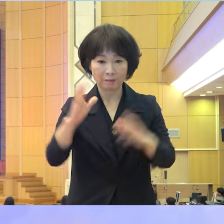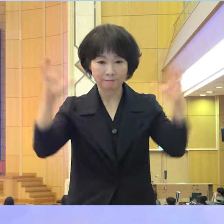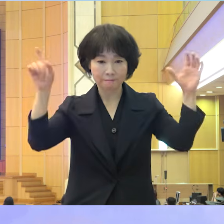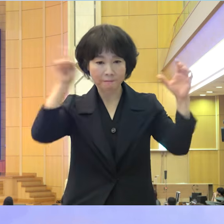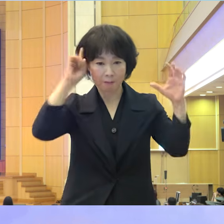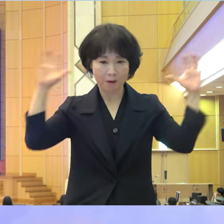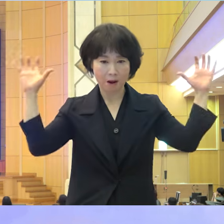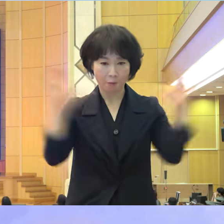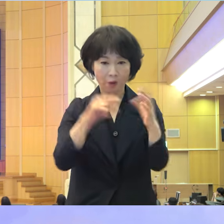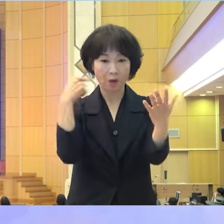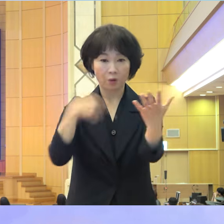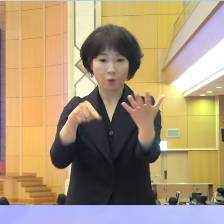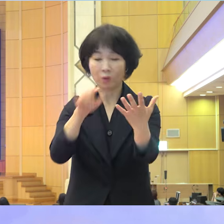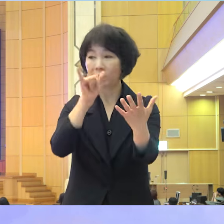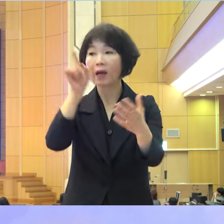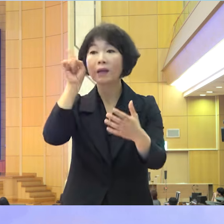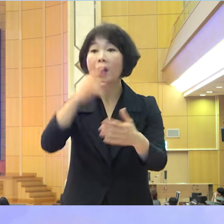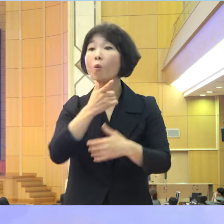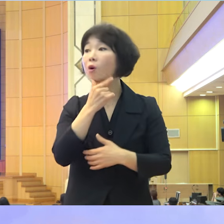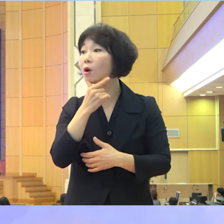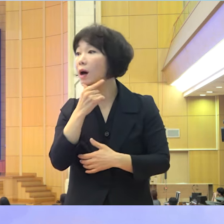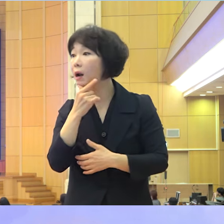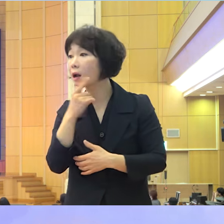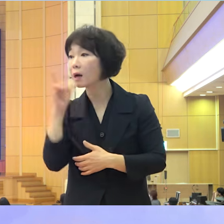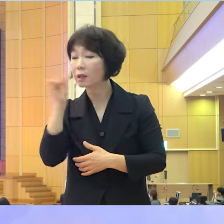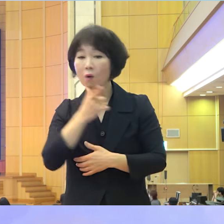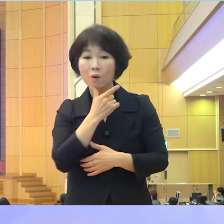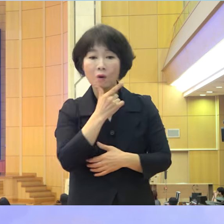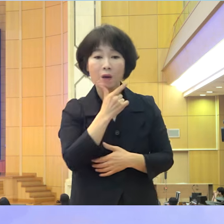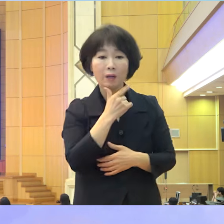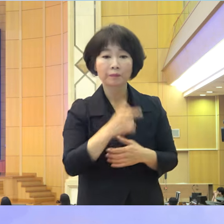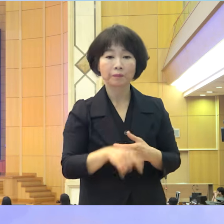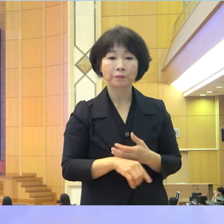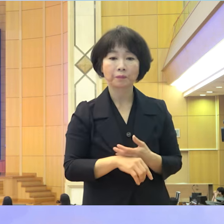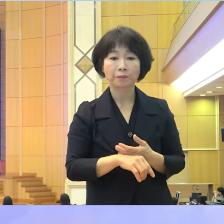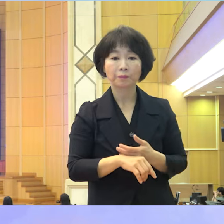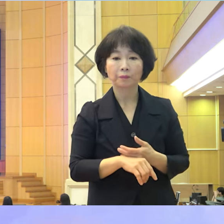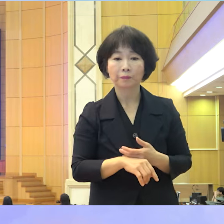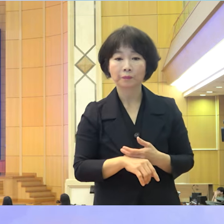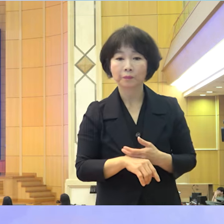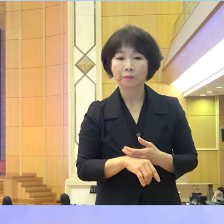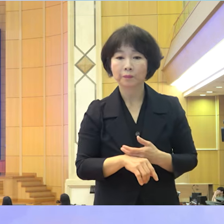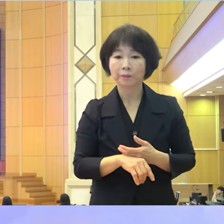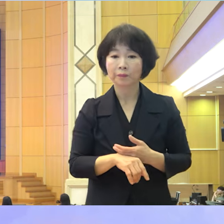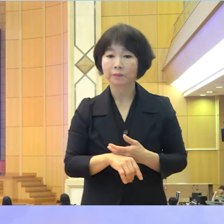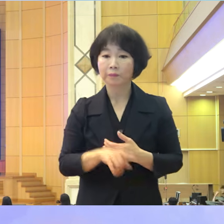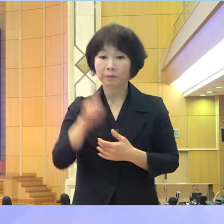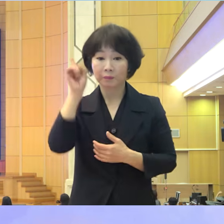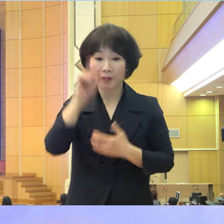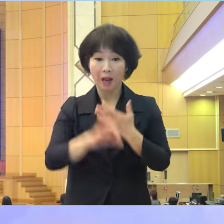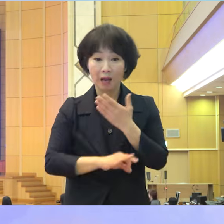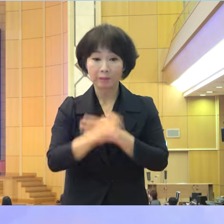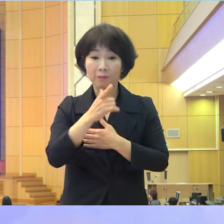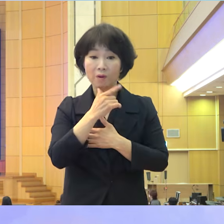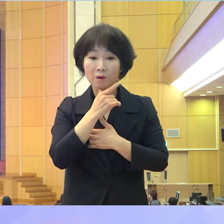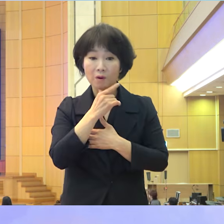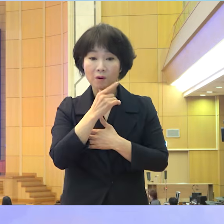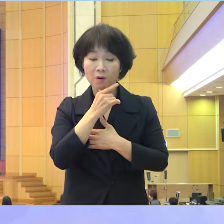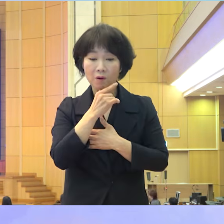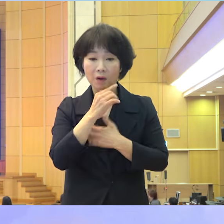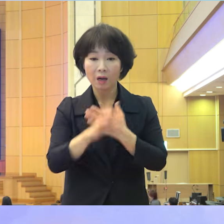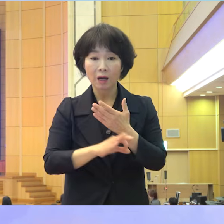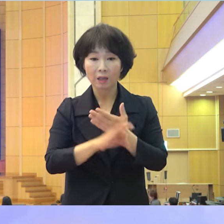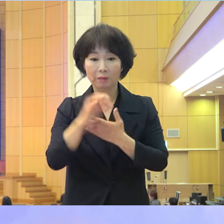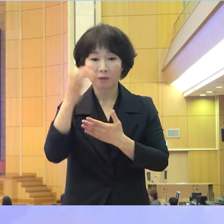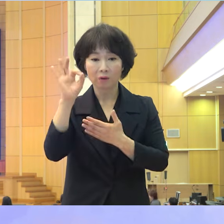연합교육이 예루살렘 성전에 있습니다. 그래서 월요일날 중급 성경 교육은,